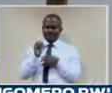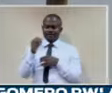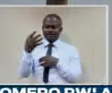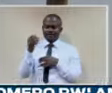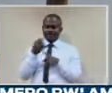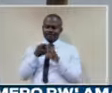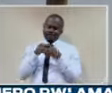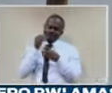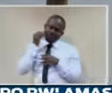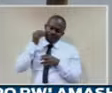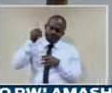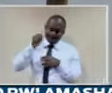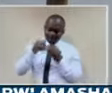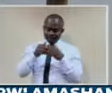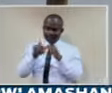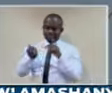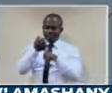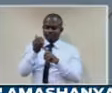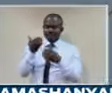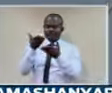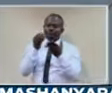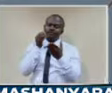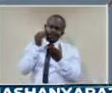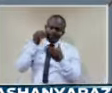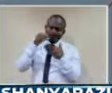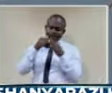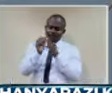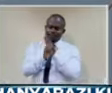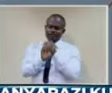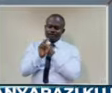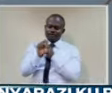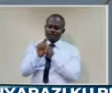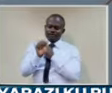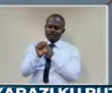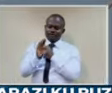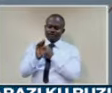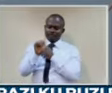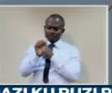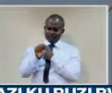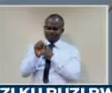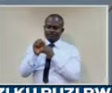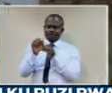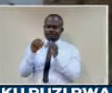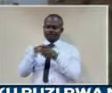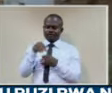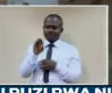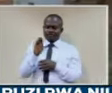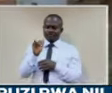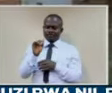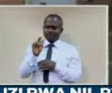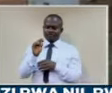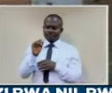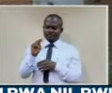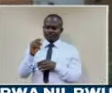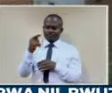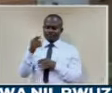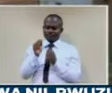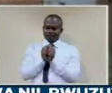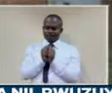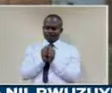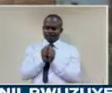uvuye iwabo ubasha kuyifata aho ngaho nyine mu murenge wa Nyakabuye mu kagari ka Kamano mu mudugudu wa Bikinga.